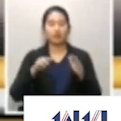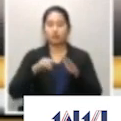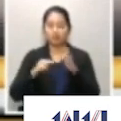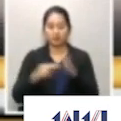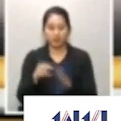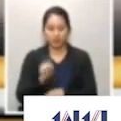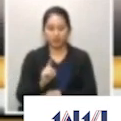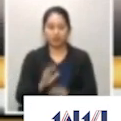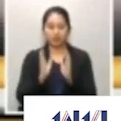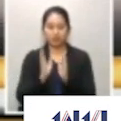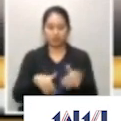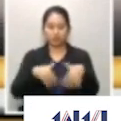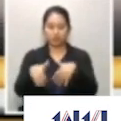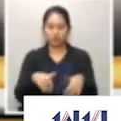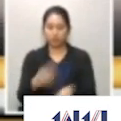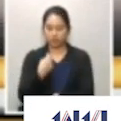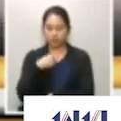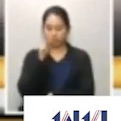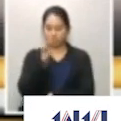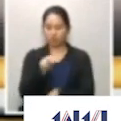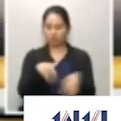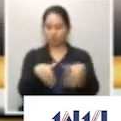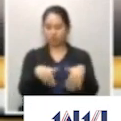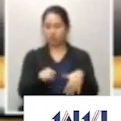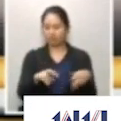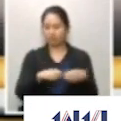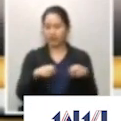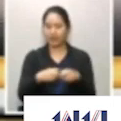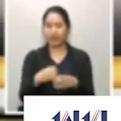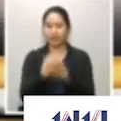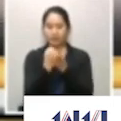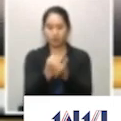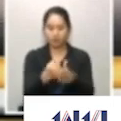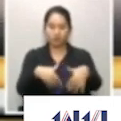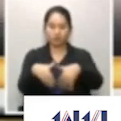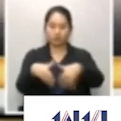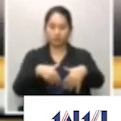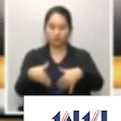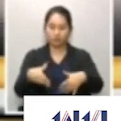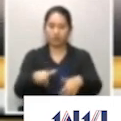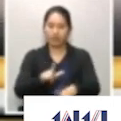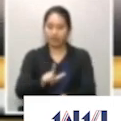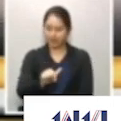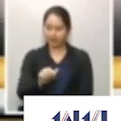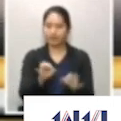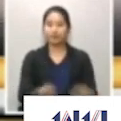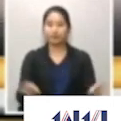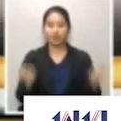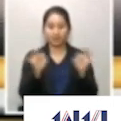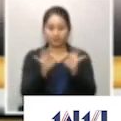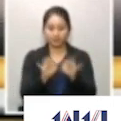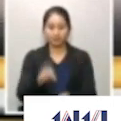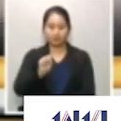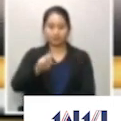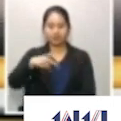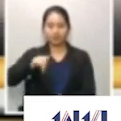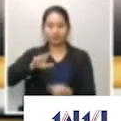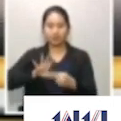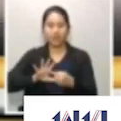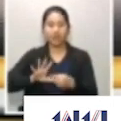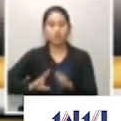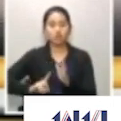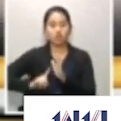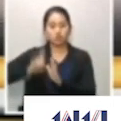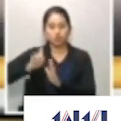อนของประชาชนเป็นหลักเพื่อแก้ปัญหาให้กับพี่น้องประชาชนสภาสูงคือสวม